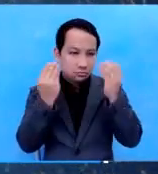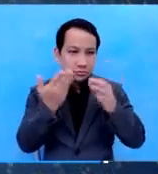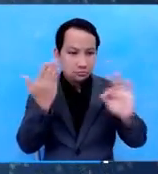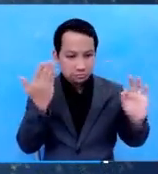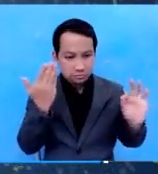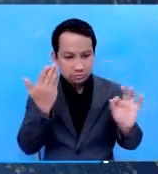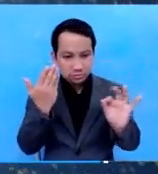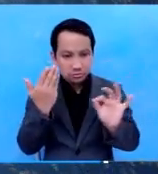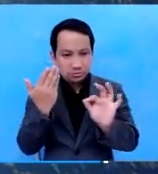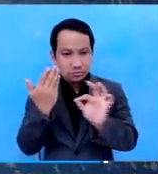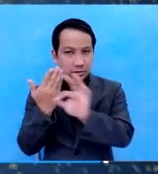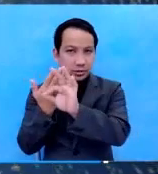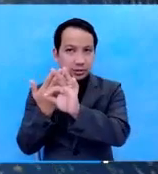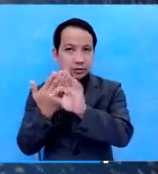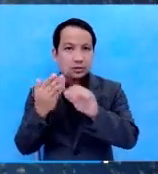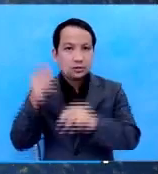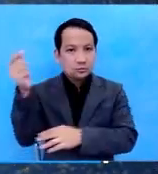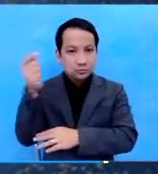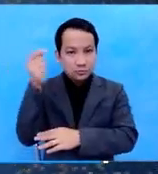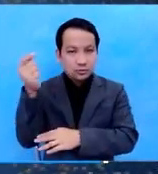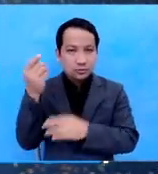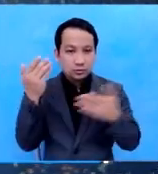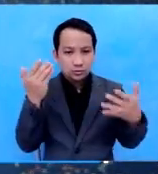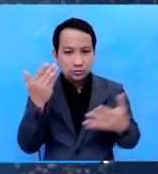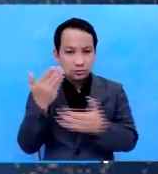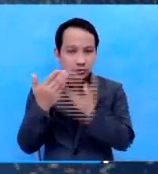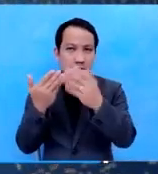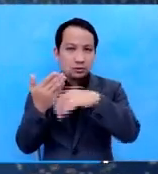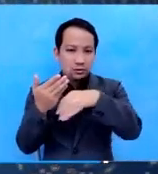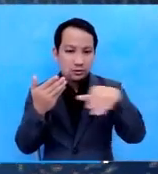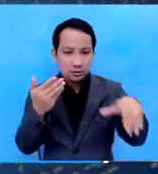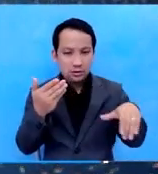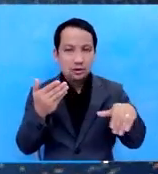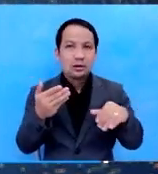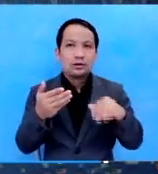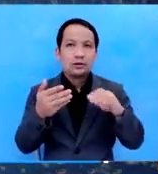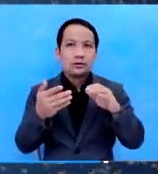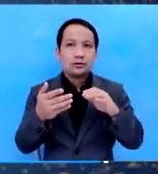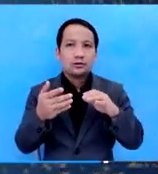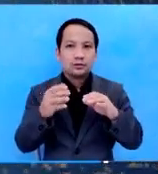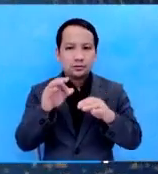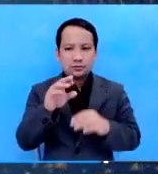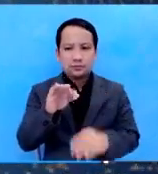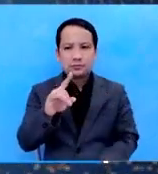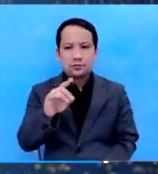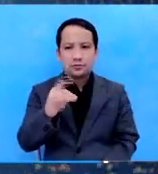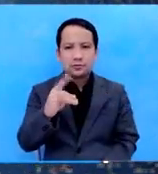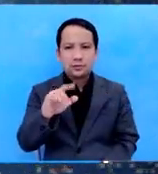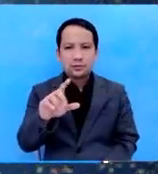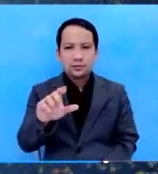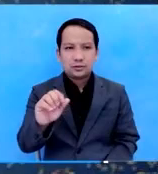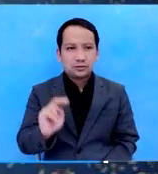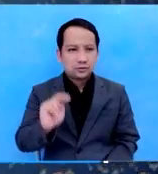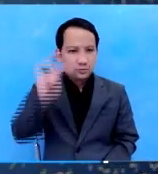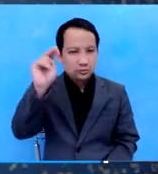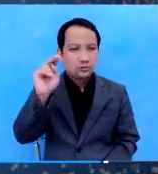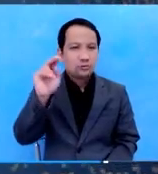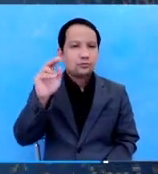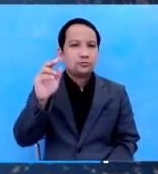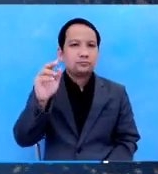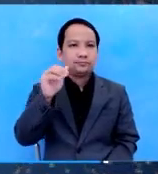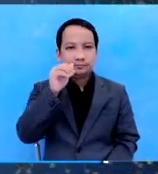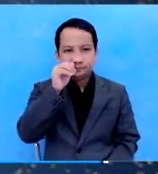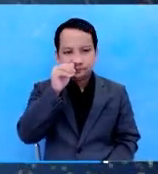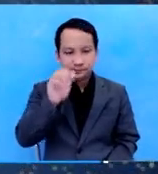dito sa Tuguegarao. Ano? Yung Typhoon Florita natin doon sa north, eastern